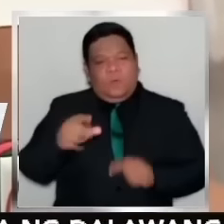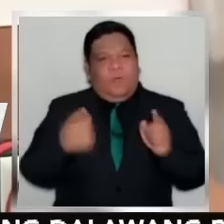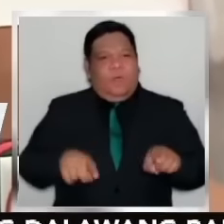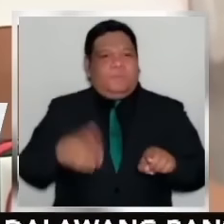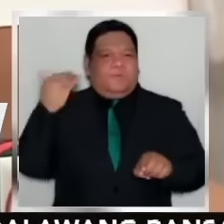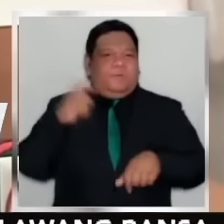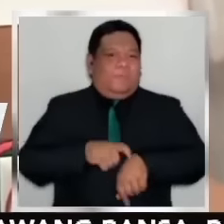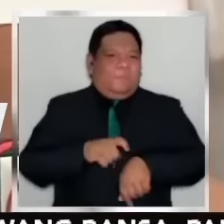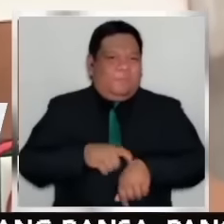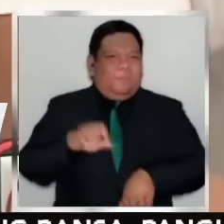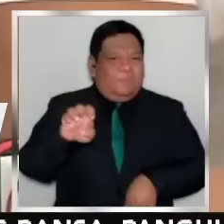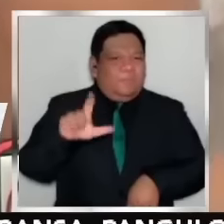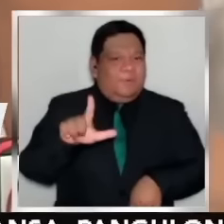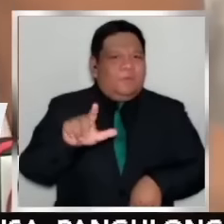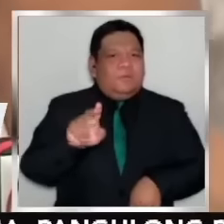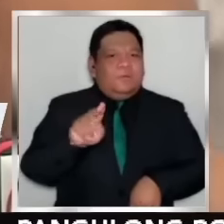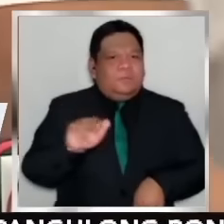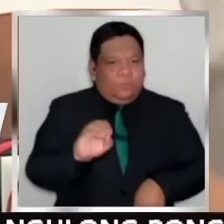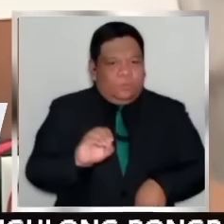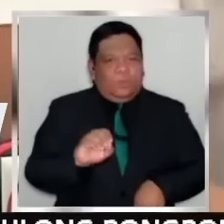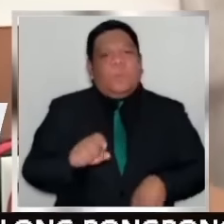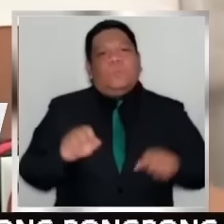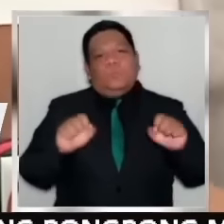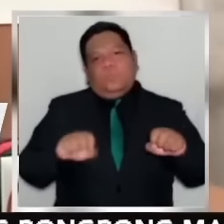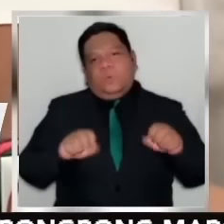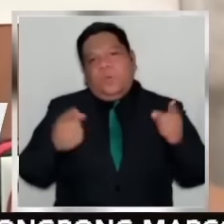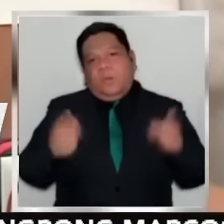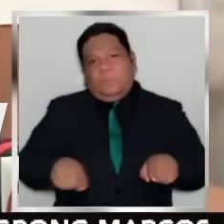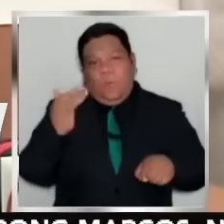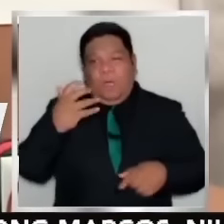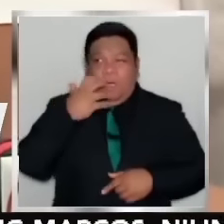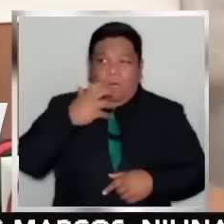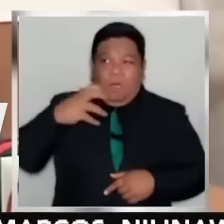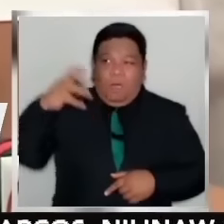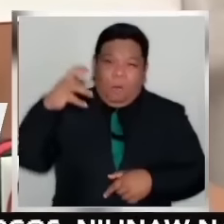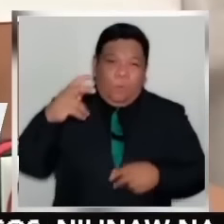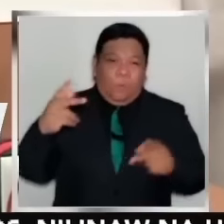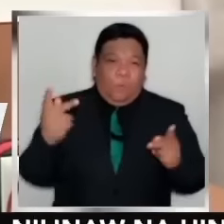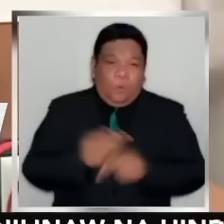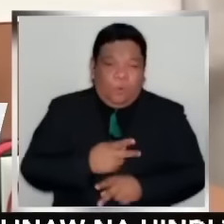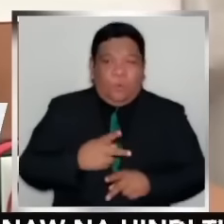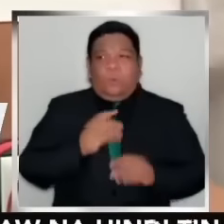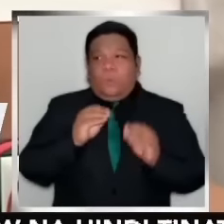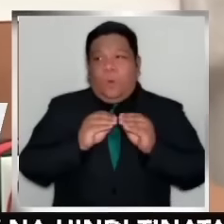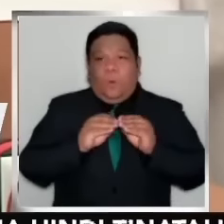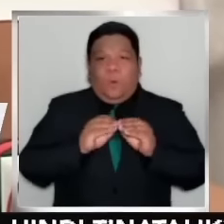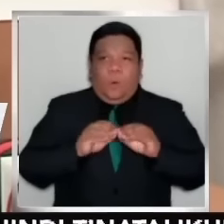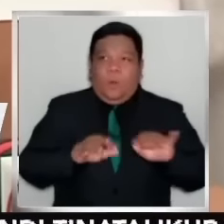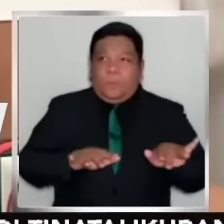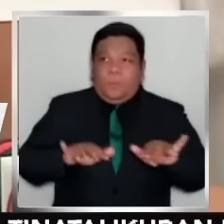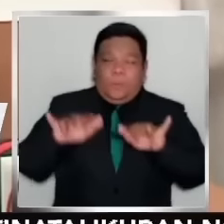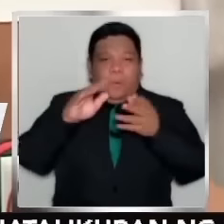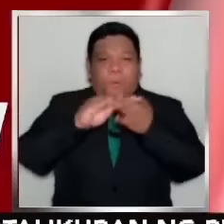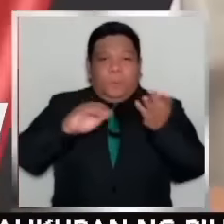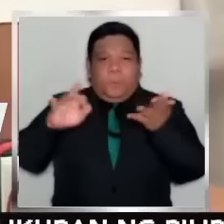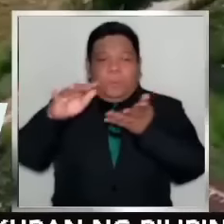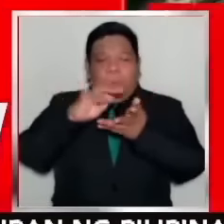'yon dahil nga po sa init ng panahon, masyadong mataas yung precipitation. Kasama rin po 'yon sa